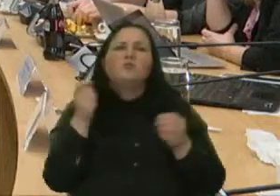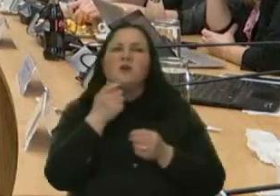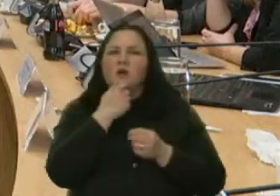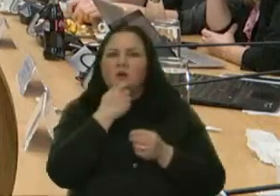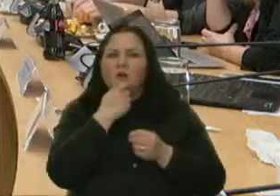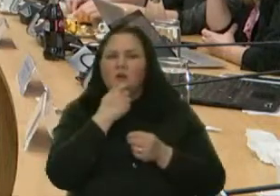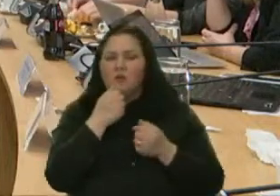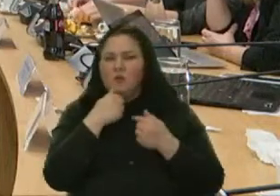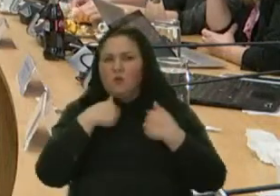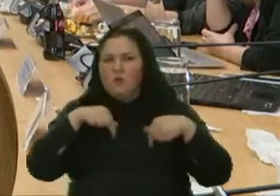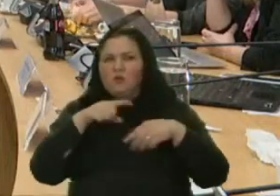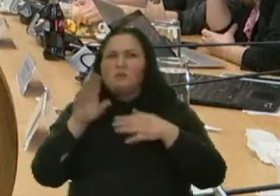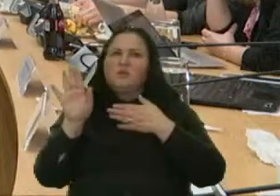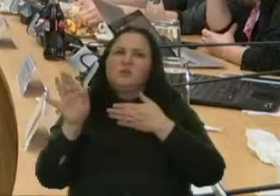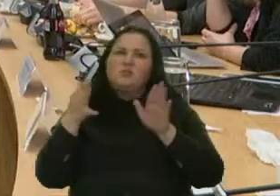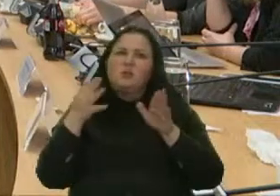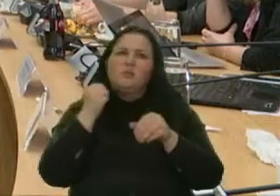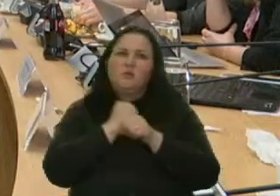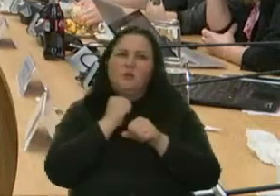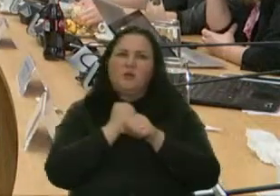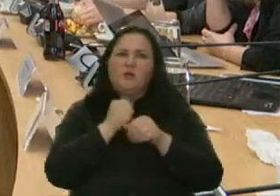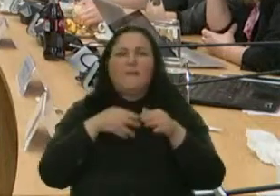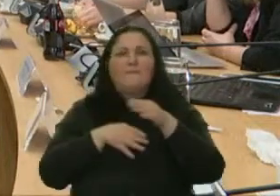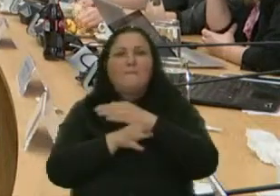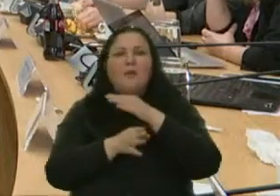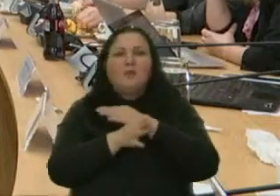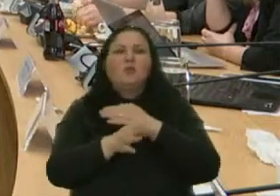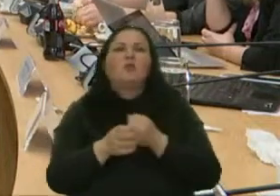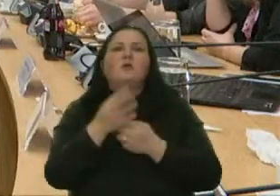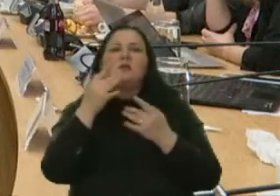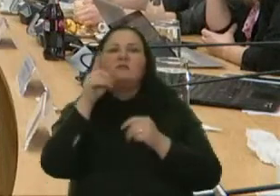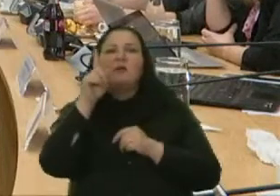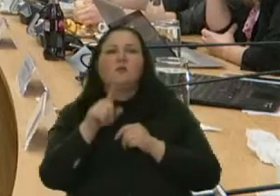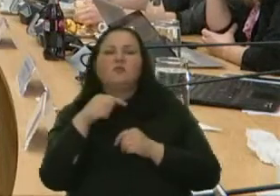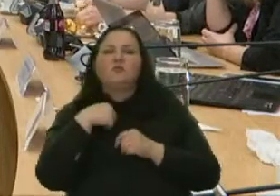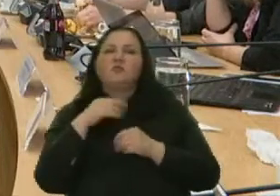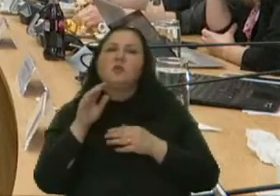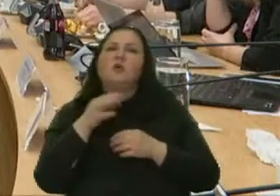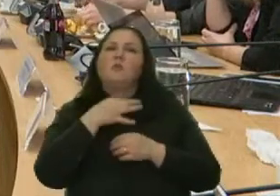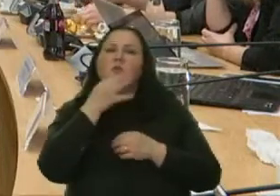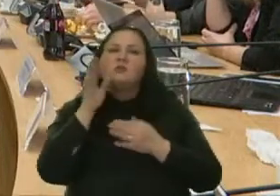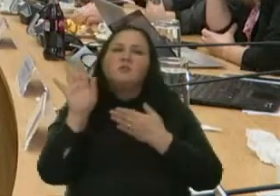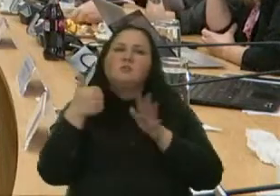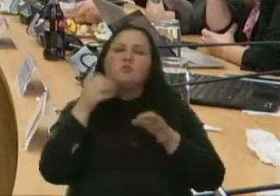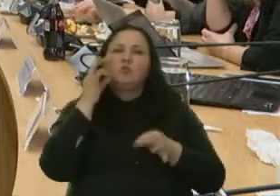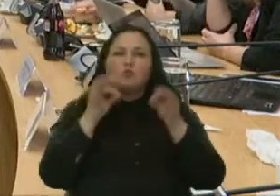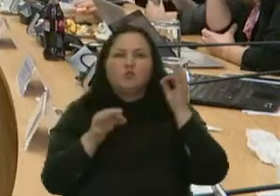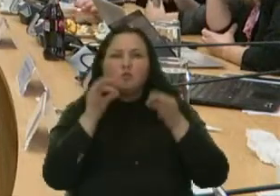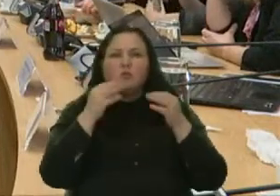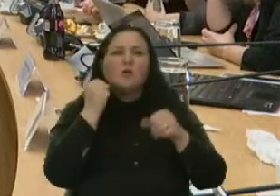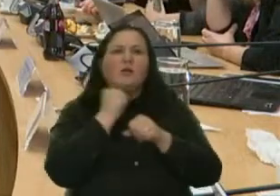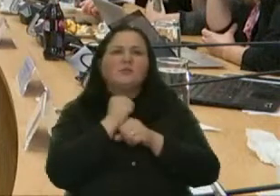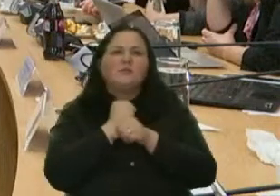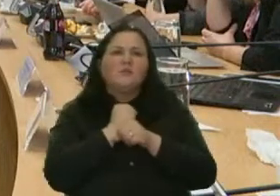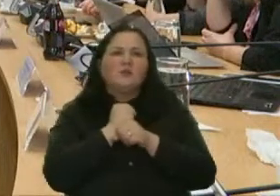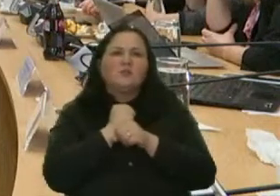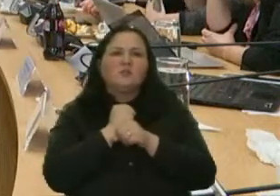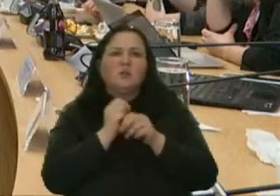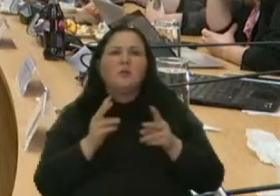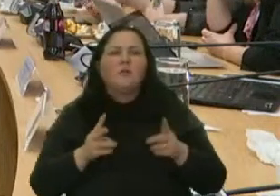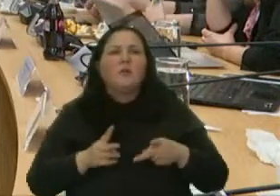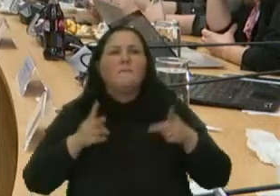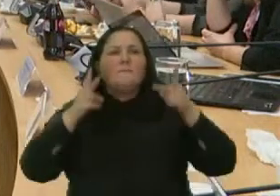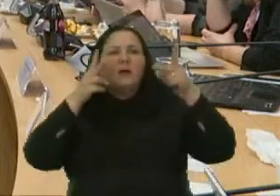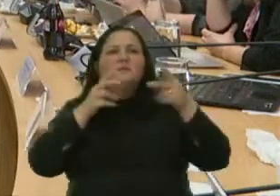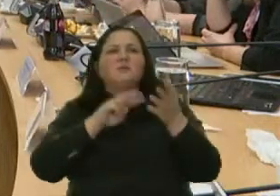suntem cu începerea lucrărilor de la metrou în câteva luni și o să propune să începem un studiu de fezabilitate ca să facem pasaj ca să